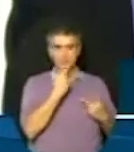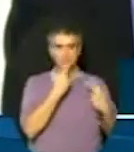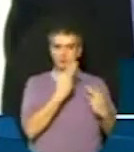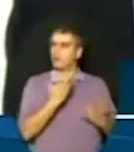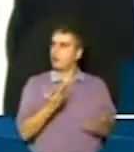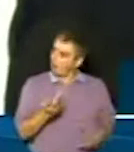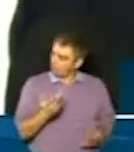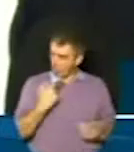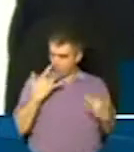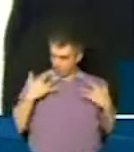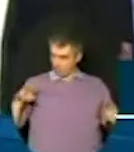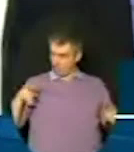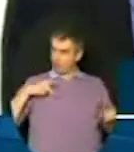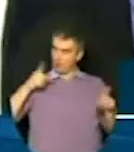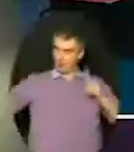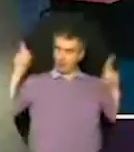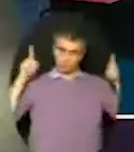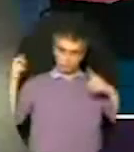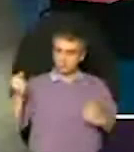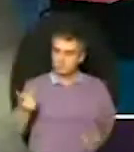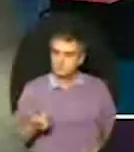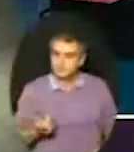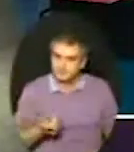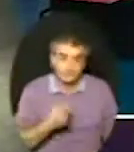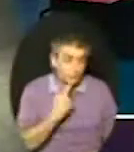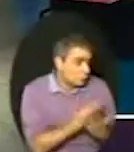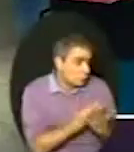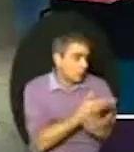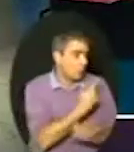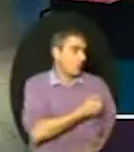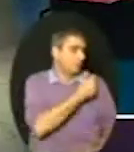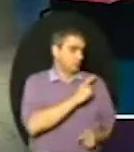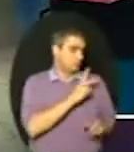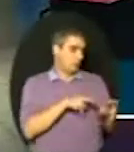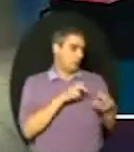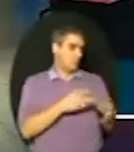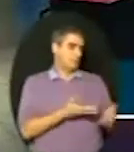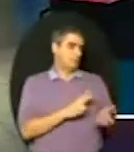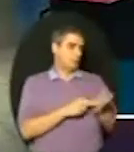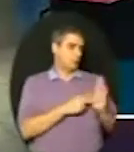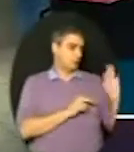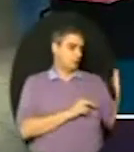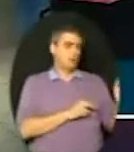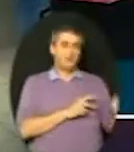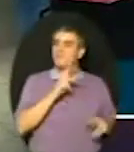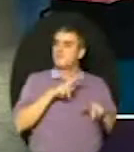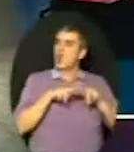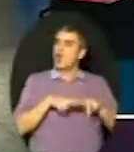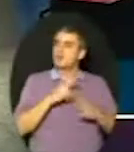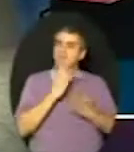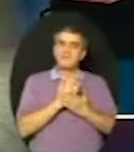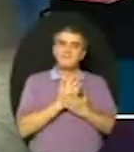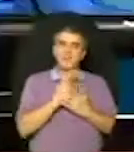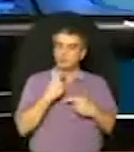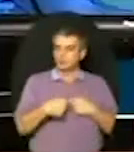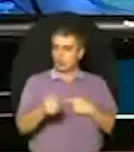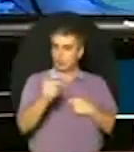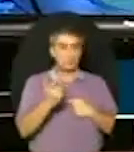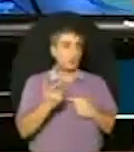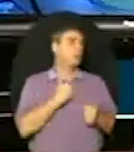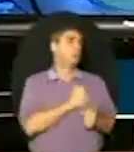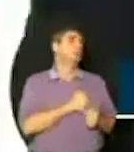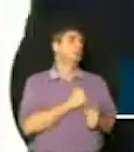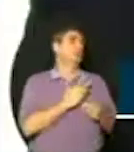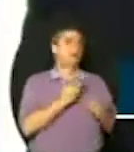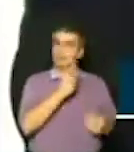צריך לגלגל את האחריות למישהו אחר. זה עובדה, זה עובדה. הוא היה שר שלא מימש את התוכנית שלו. אבל העודף הזה קיים כבר כל השנה. אז אני מצטער שזה לא יצא